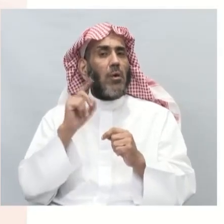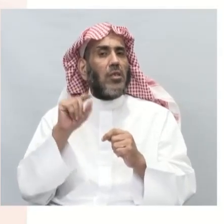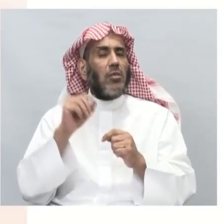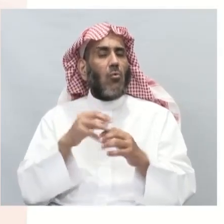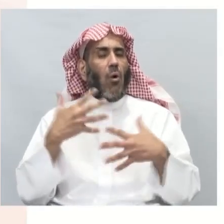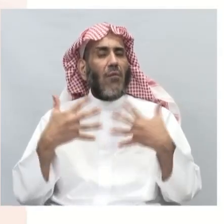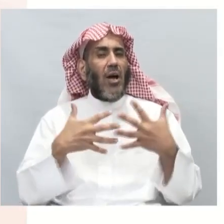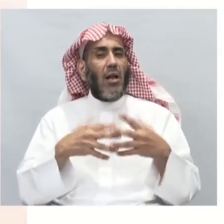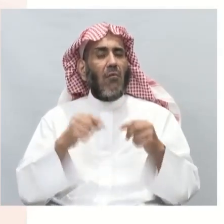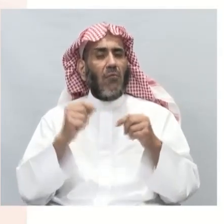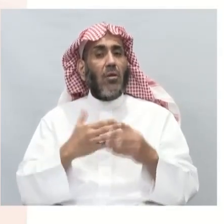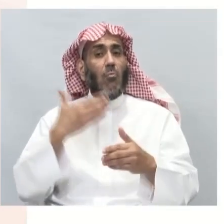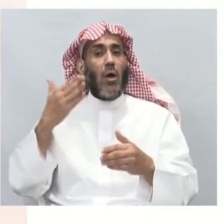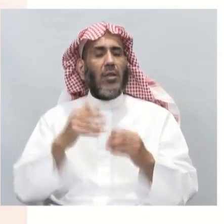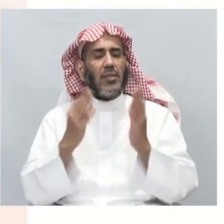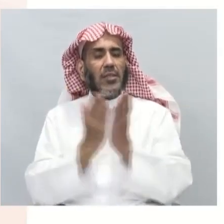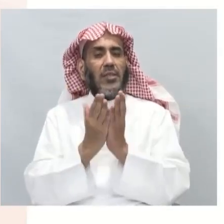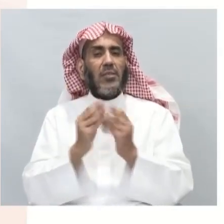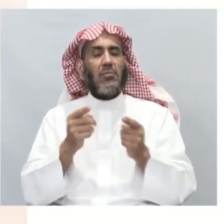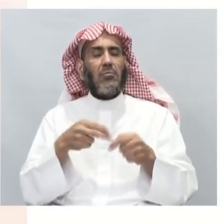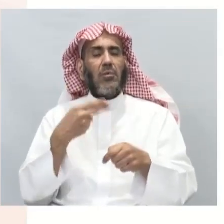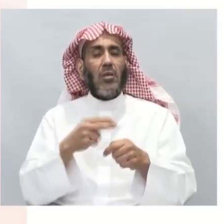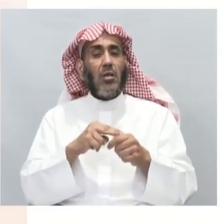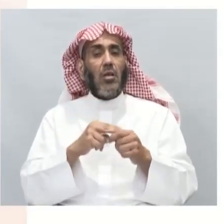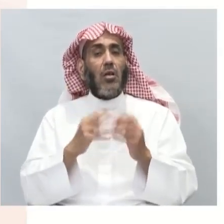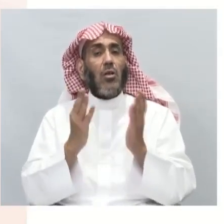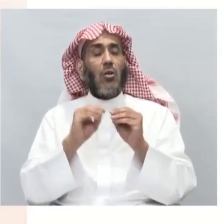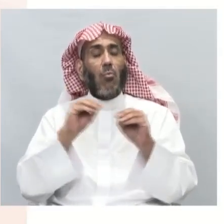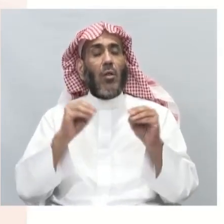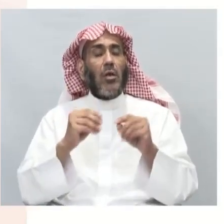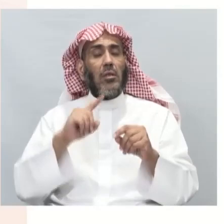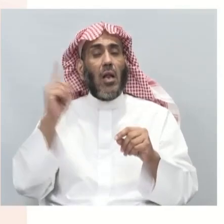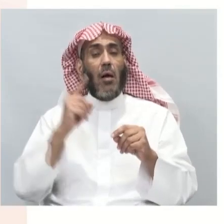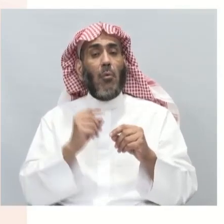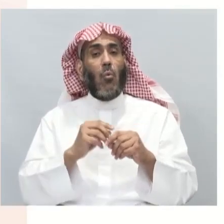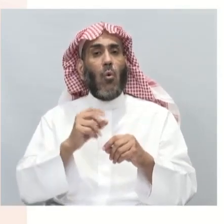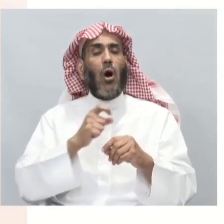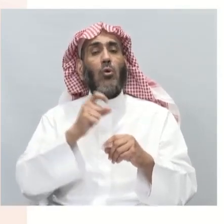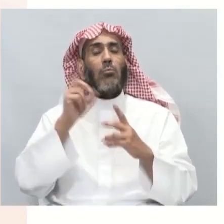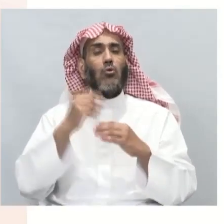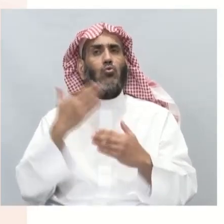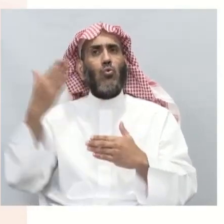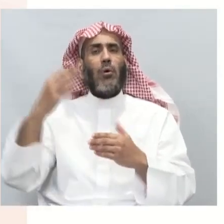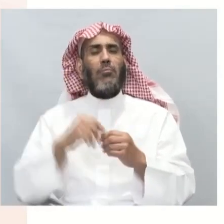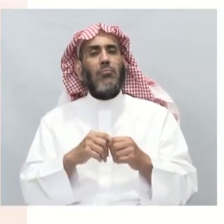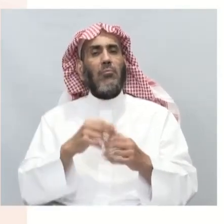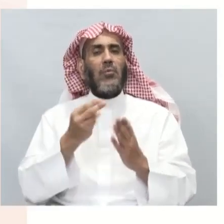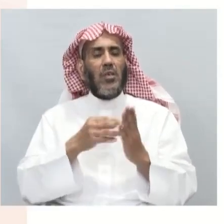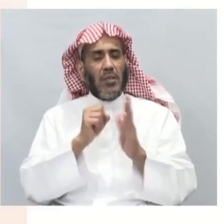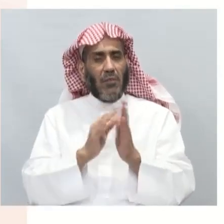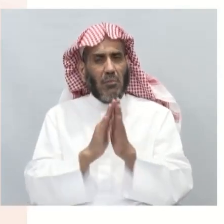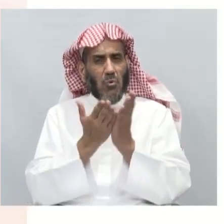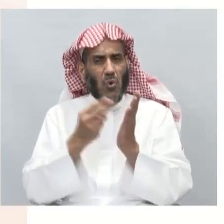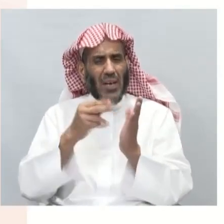وفعالا في المحاضرات الدراسيه وكذلك المحاضرات العامه وخطب الجمعه احتفظ بكراس